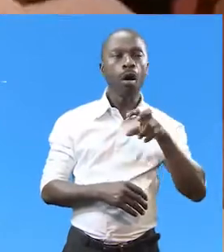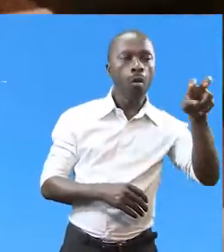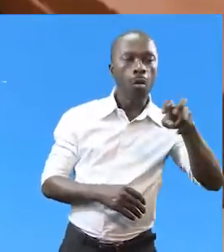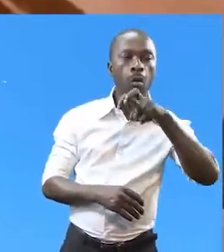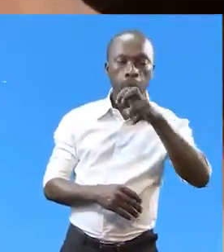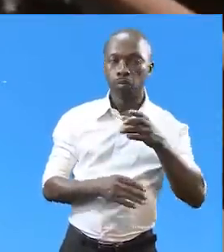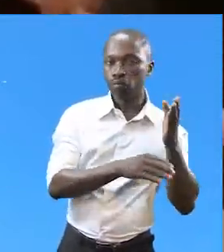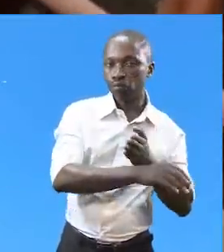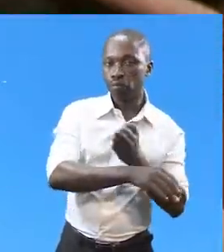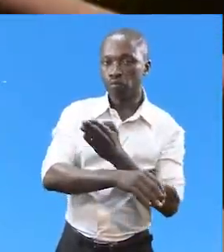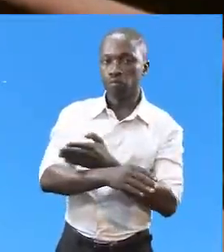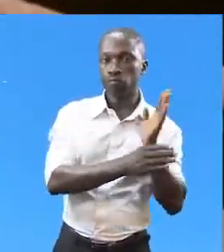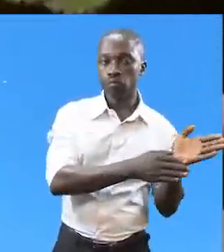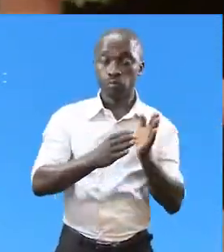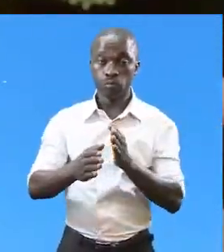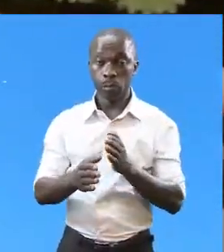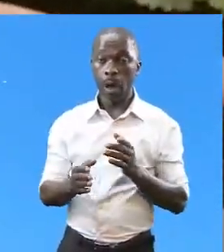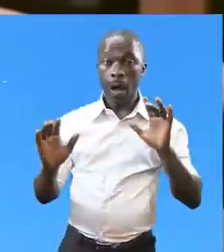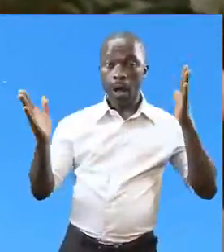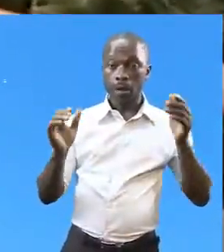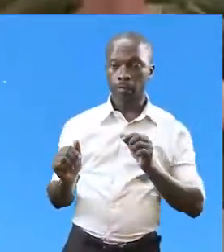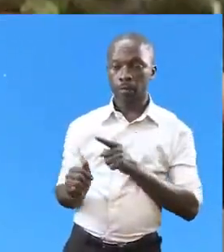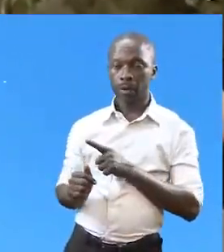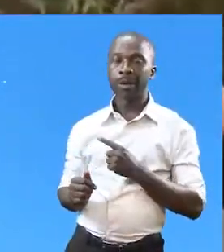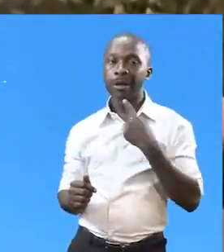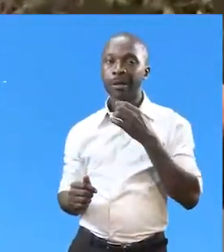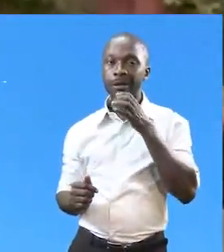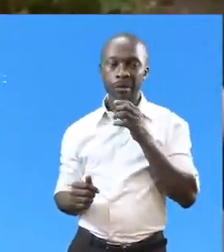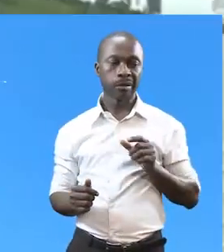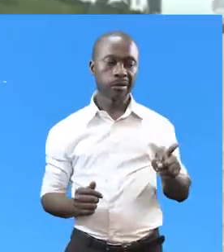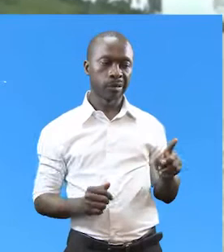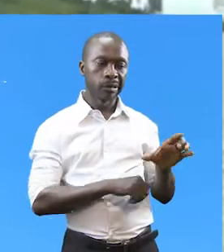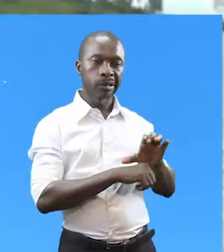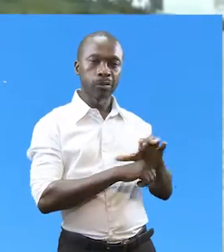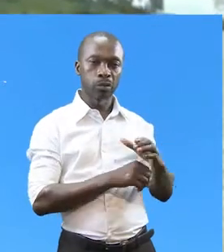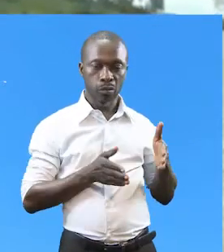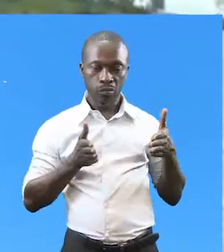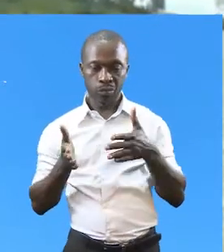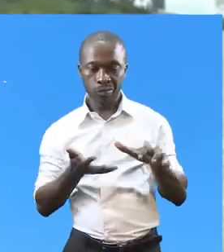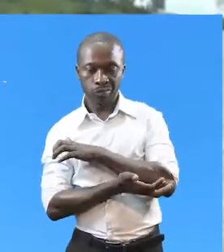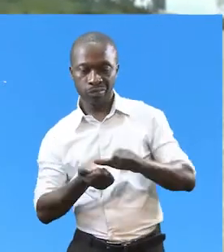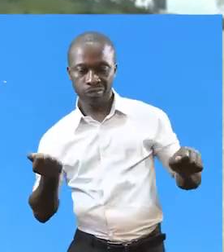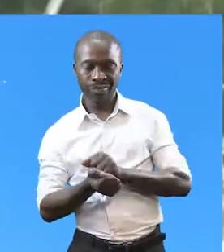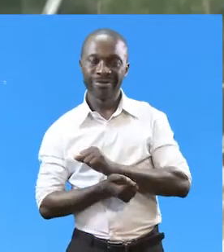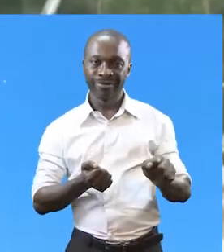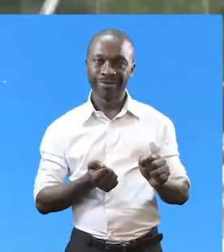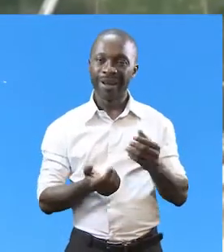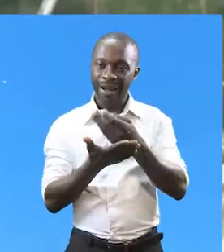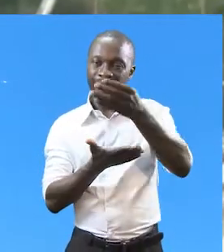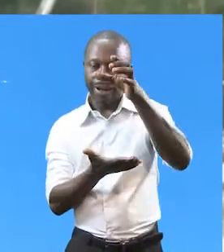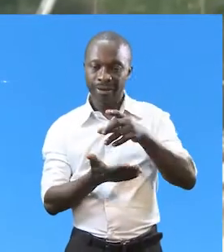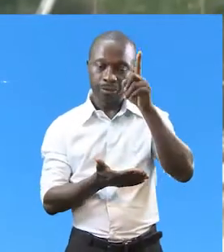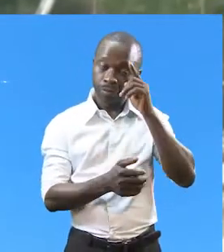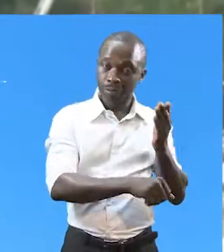express Lolabé-Campo entre le Cameroun et la Guinée équatoriale, l'aménagement hydroélectrique de Cholet et des lignes électriques